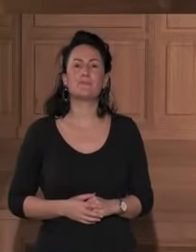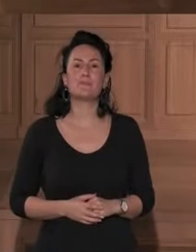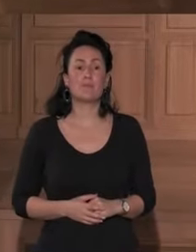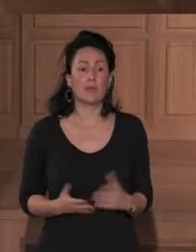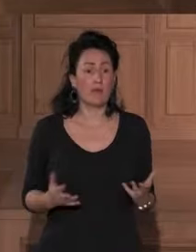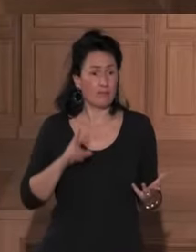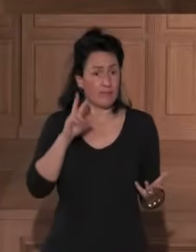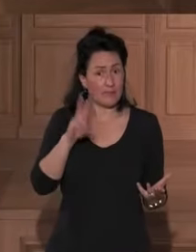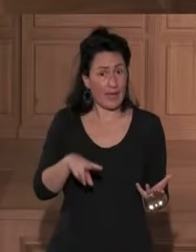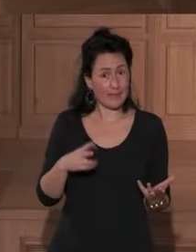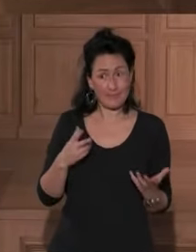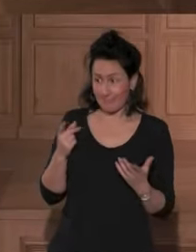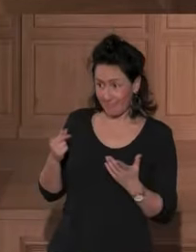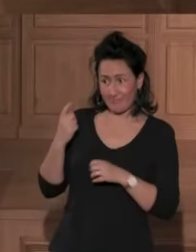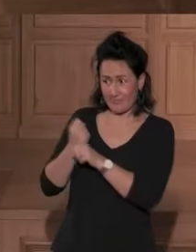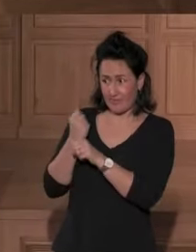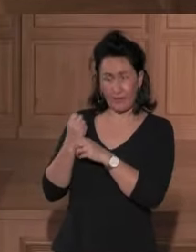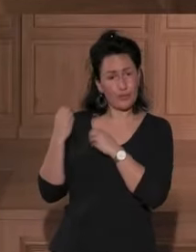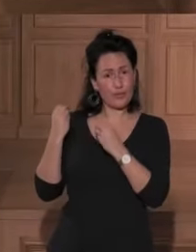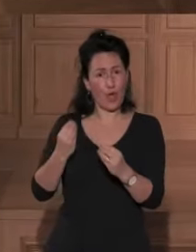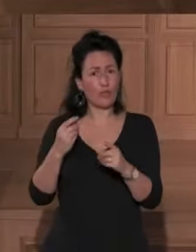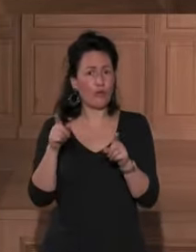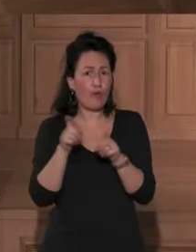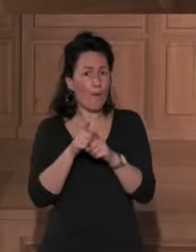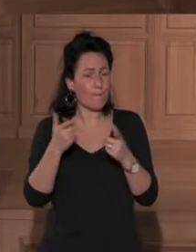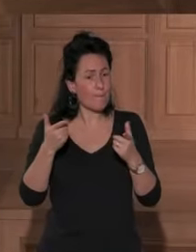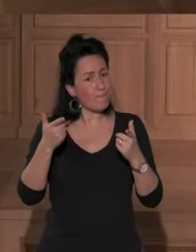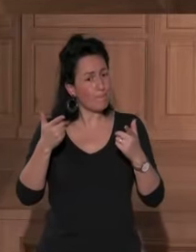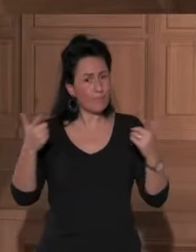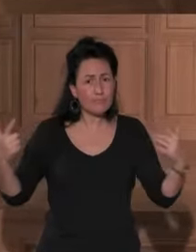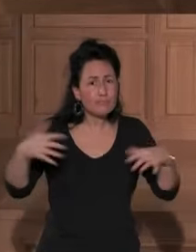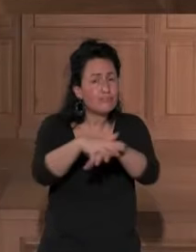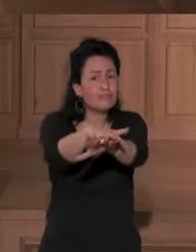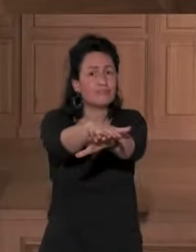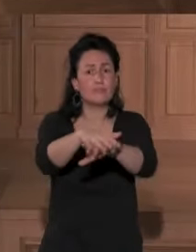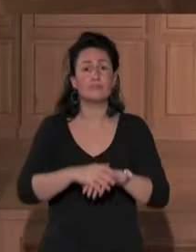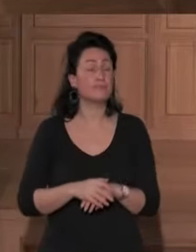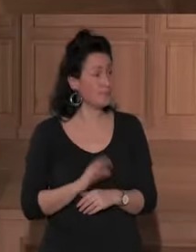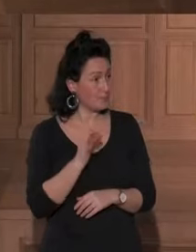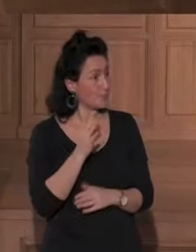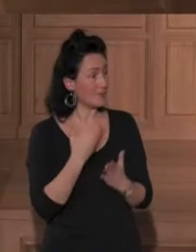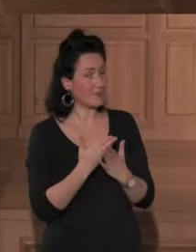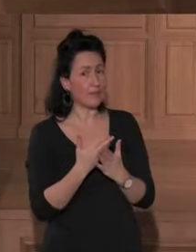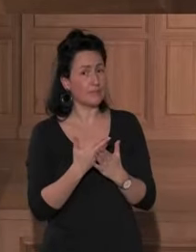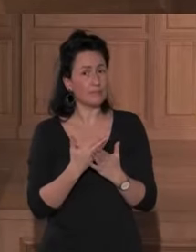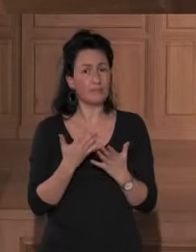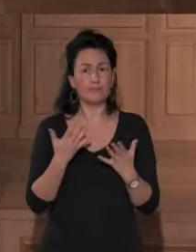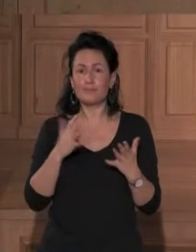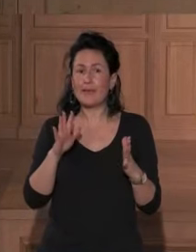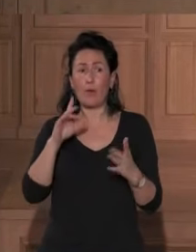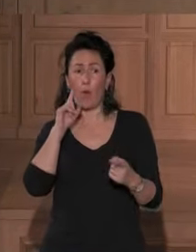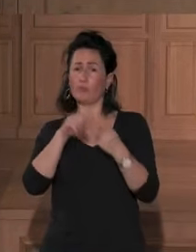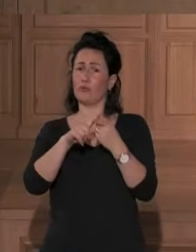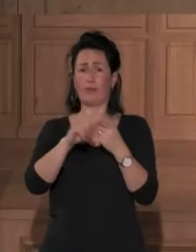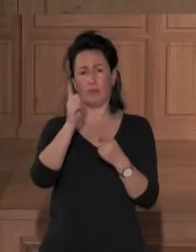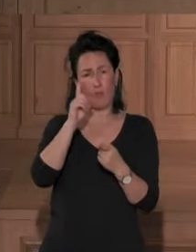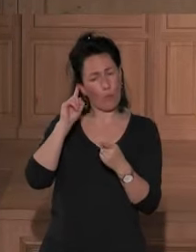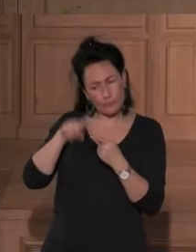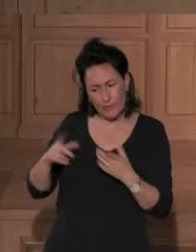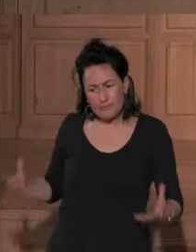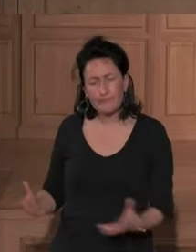ces murs. C'est ça. Ils tombent de fait dans votre expérience, telle que je l'entends. Mais en c'est fait, pas l'objet. C'est ça.